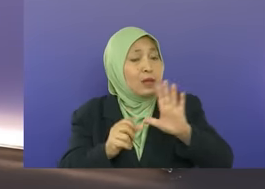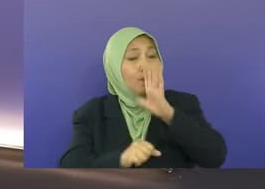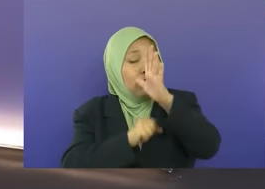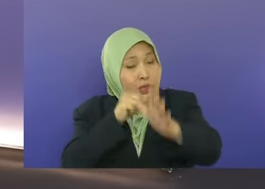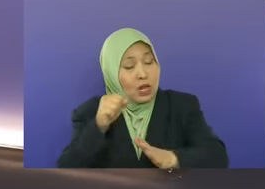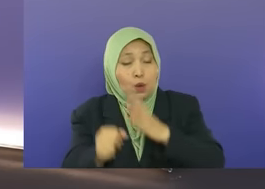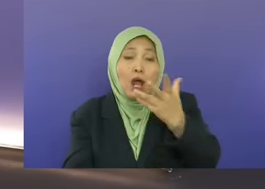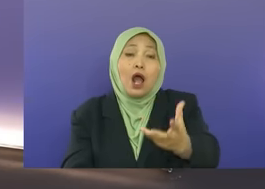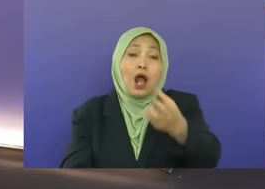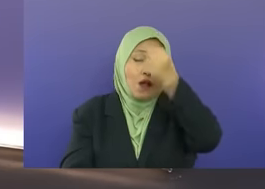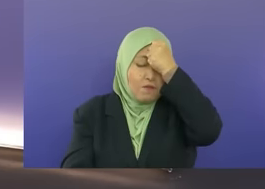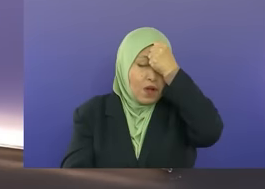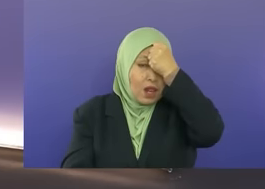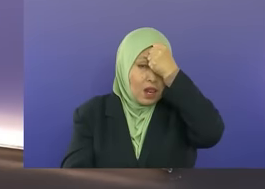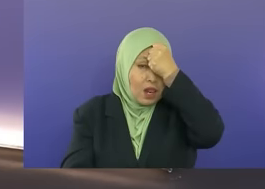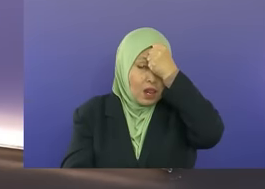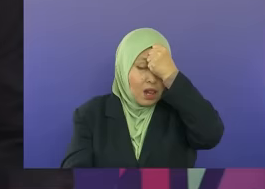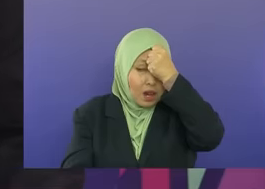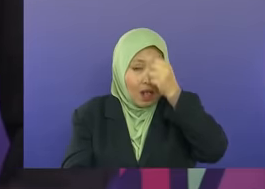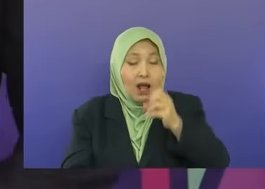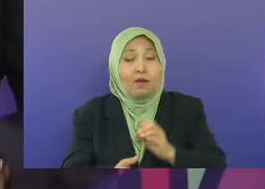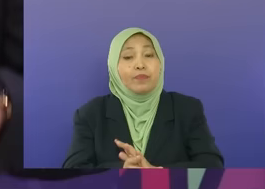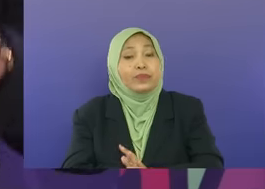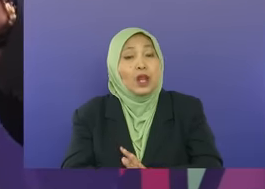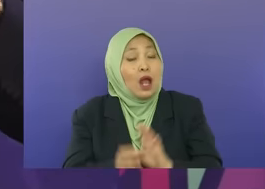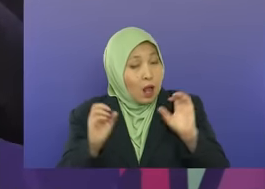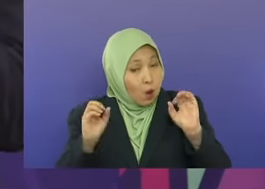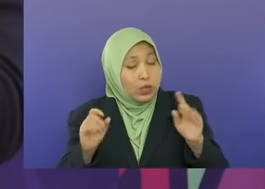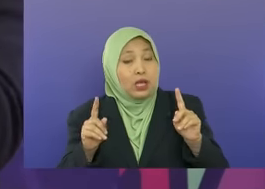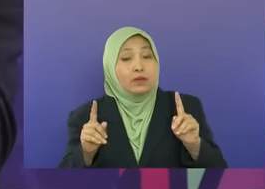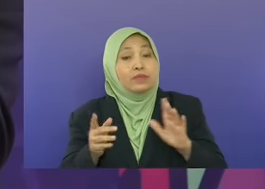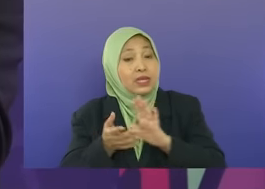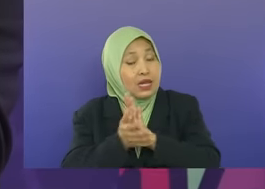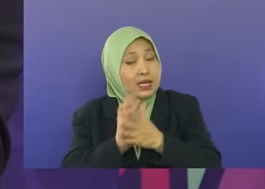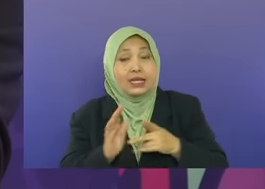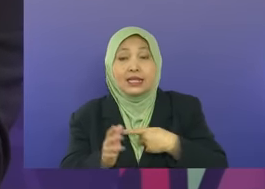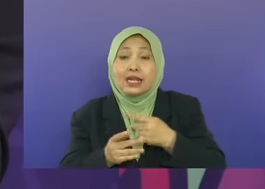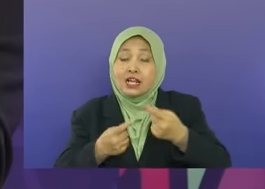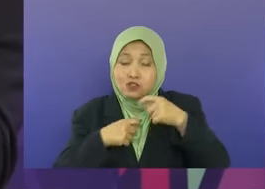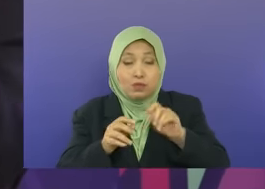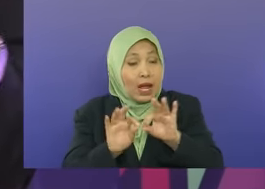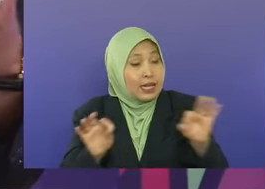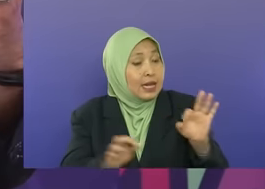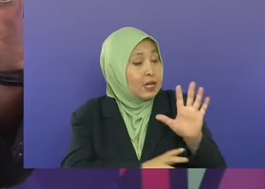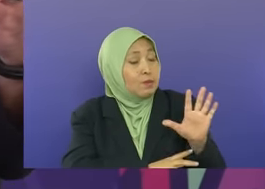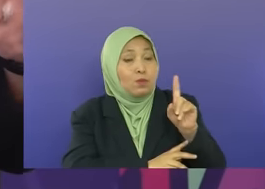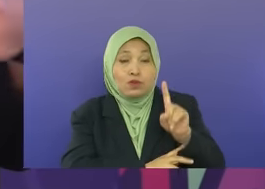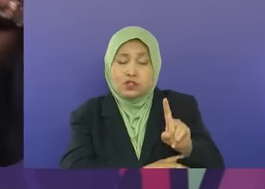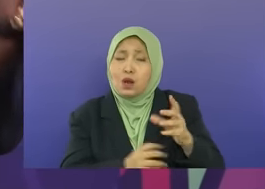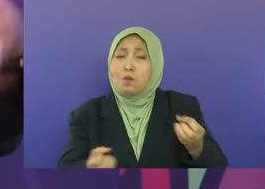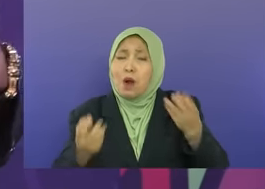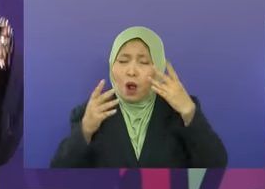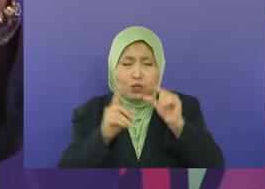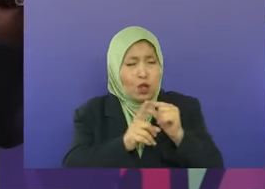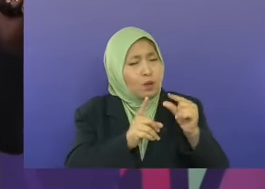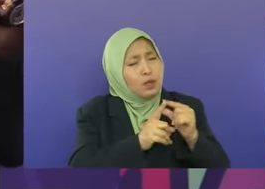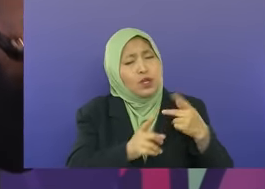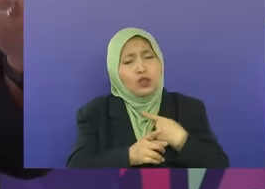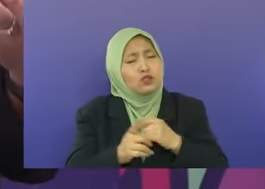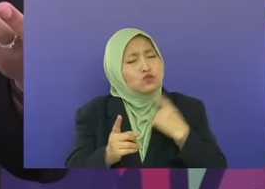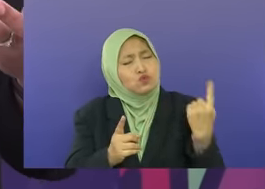Allahu akbar Amin Oke baik jadi kita coba ayat 51 banyak kalimat-kalimat yang selalu kita